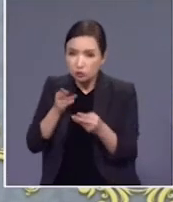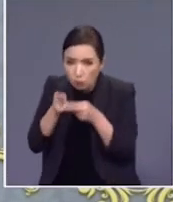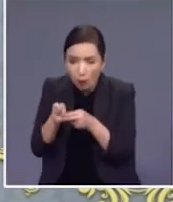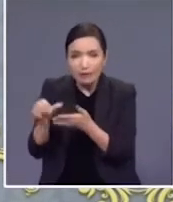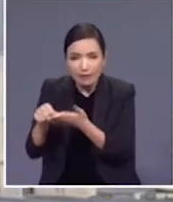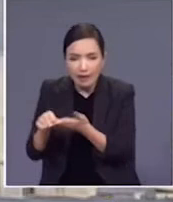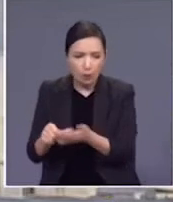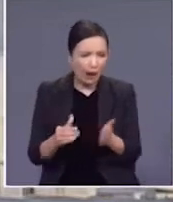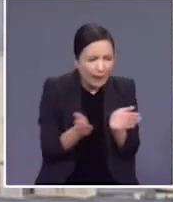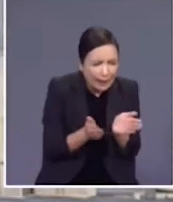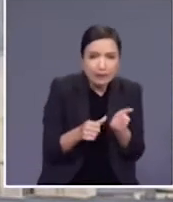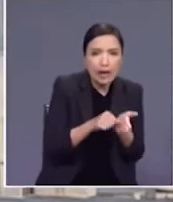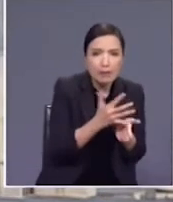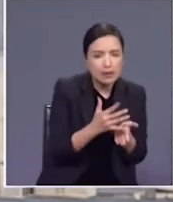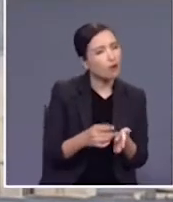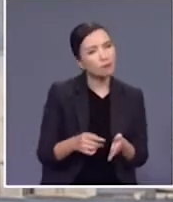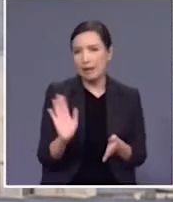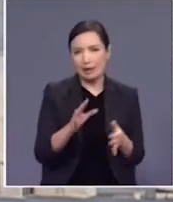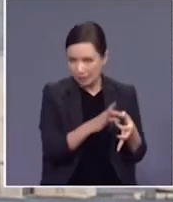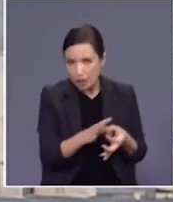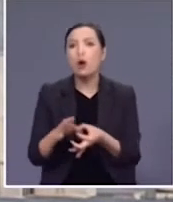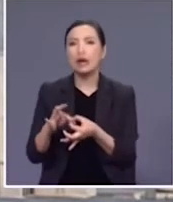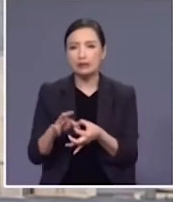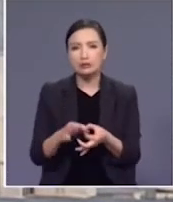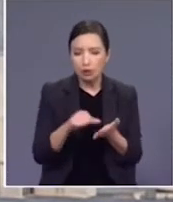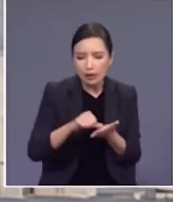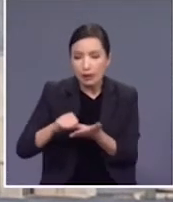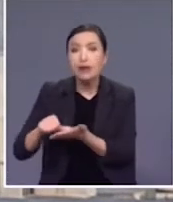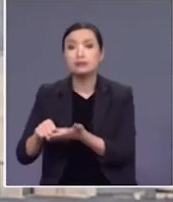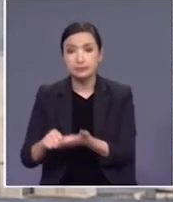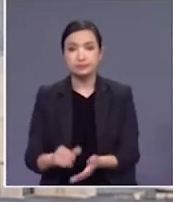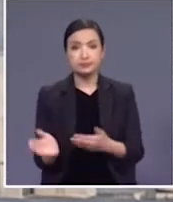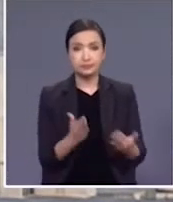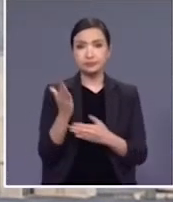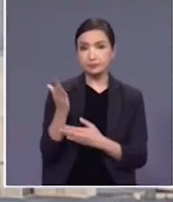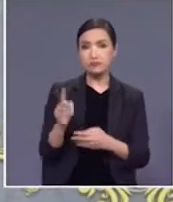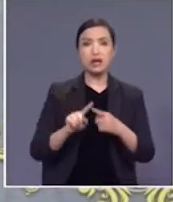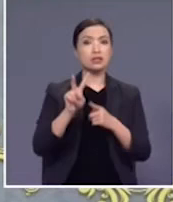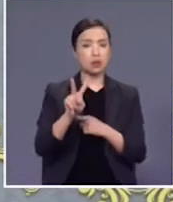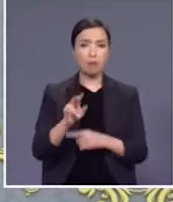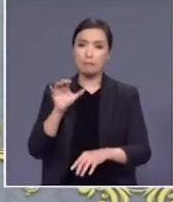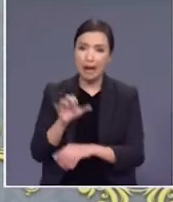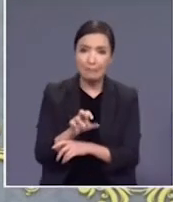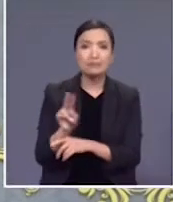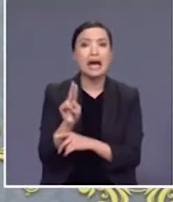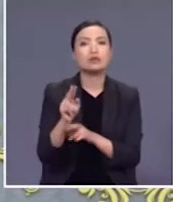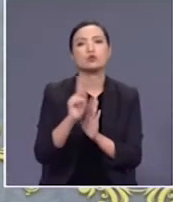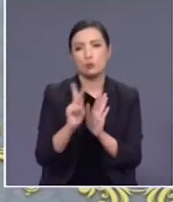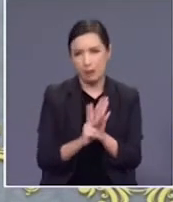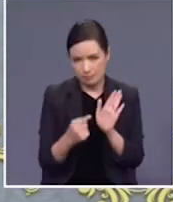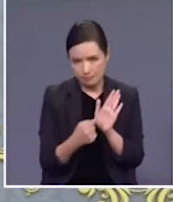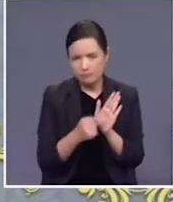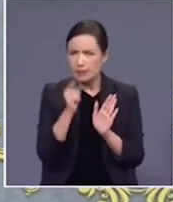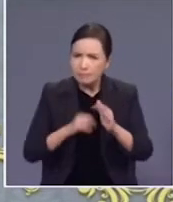งด้วยกันนะครับเรื่องที่2การจัดทำและการบังคับใช้กฎหมายที่คงไม่เป็นเพียงจะเป็นแค่